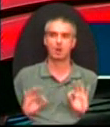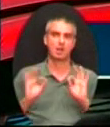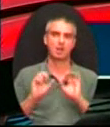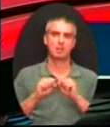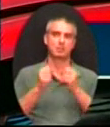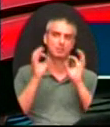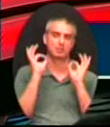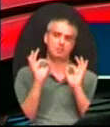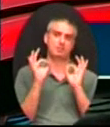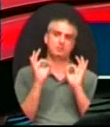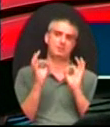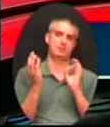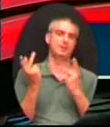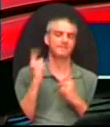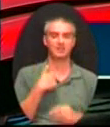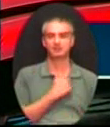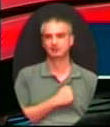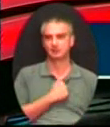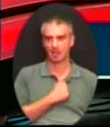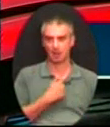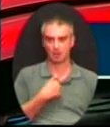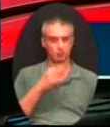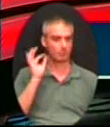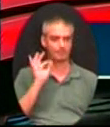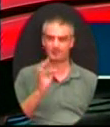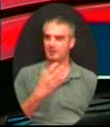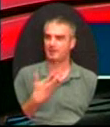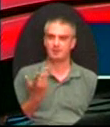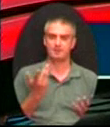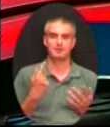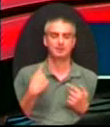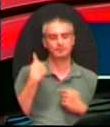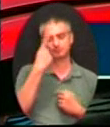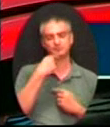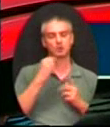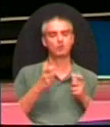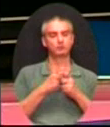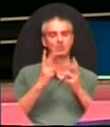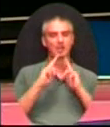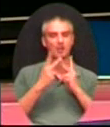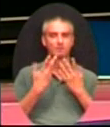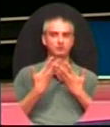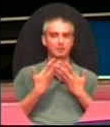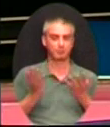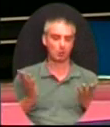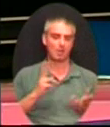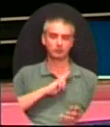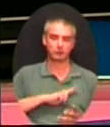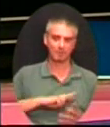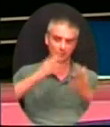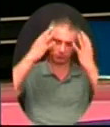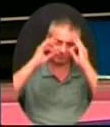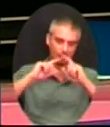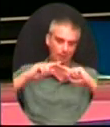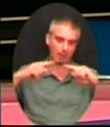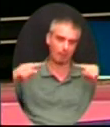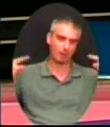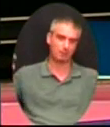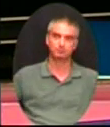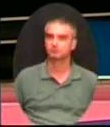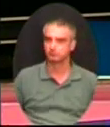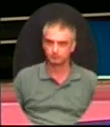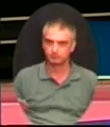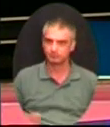כל נזק, וכולי צער לנו גם על הפגיעה חסרת הבסיס במיצוב הקבוצה כחברה פתוחה, סובלנית, עוד כל מיני כאלה דברים.